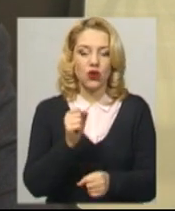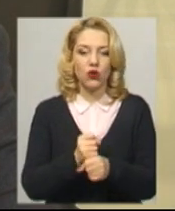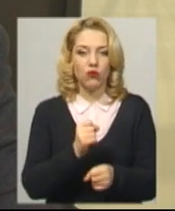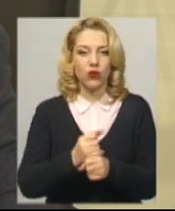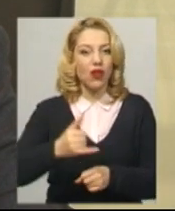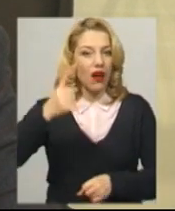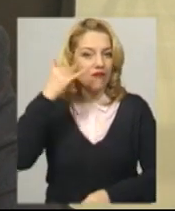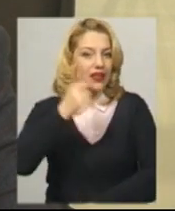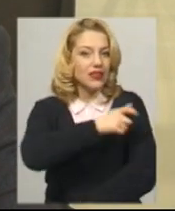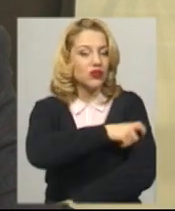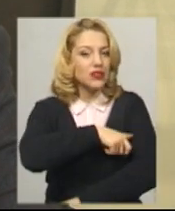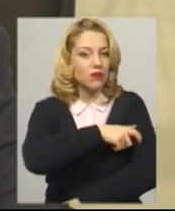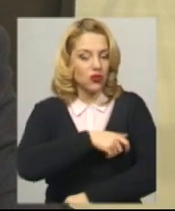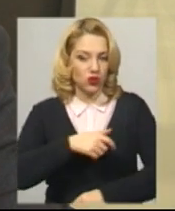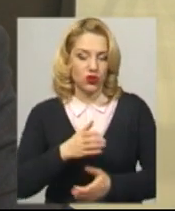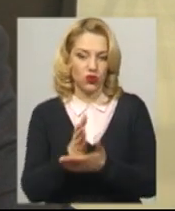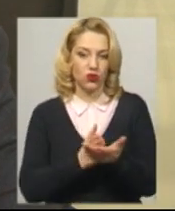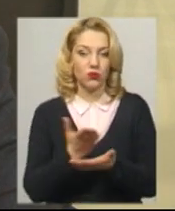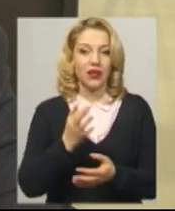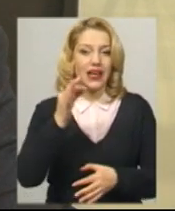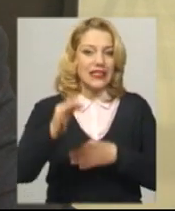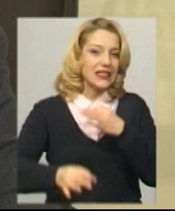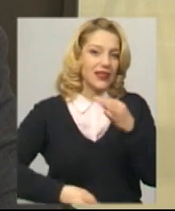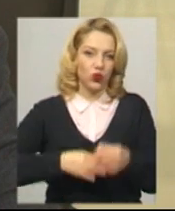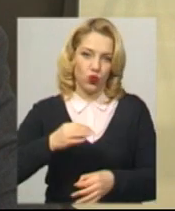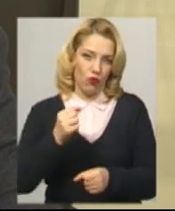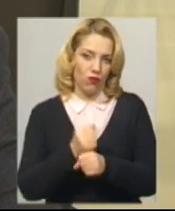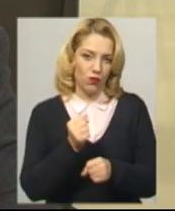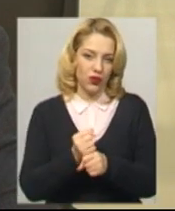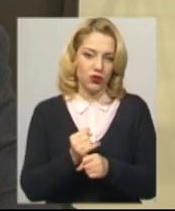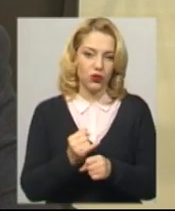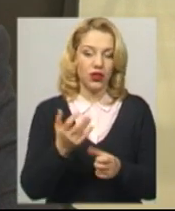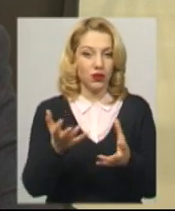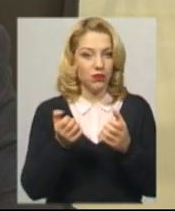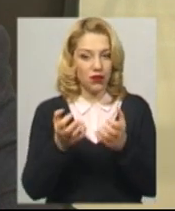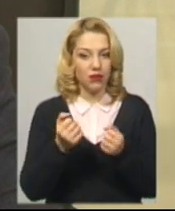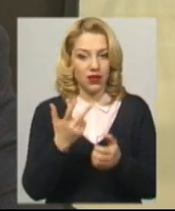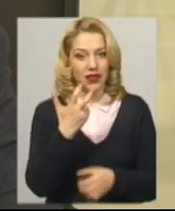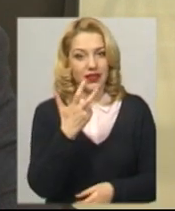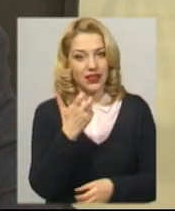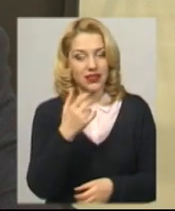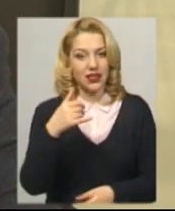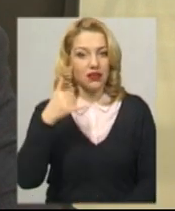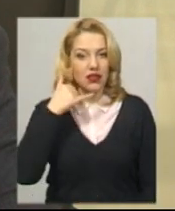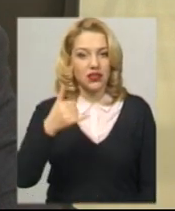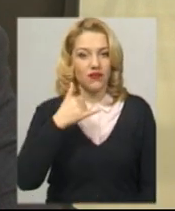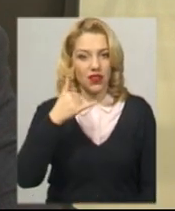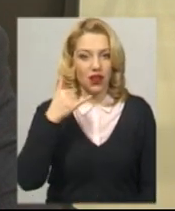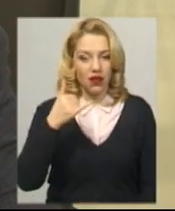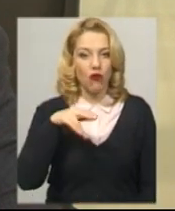аварійно-диспетчерської служби, яка працює в цілодобовому режимі і приймає на секундочку порядка 300 дзвінків по